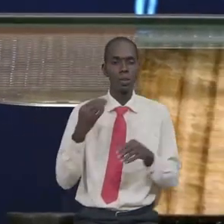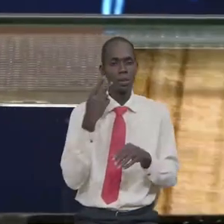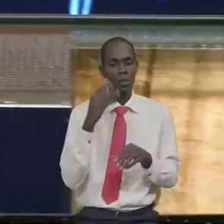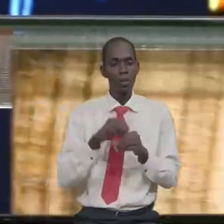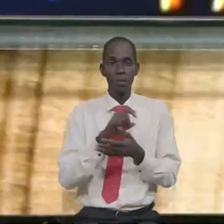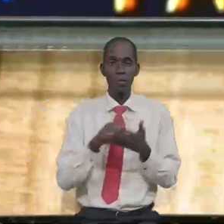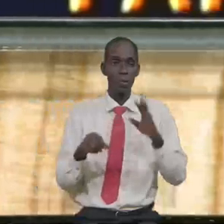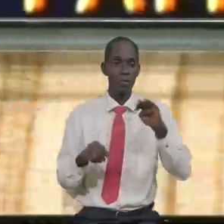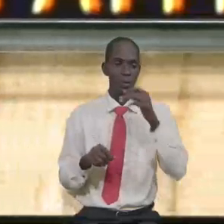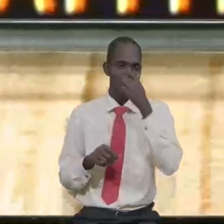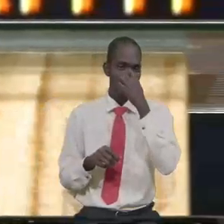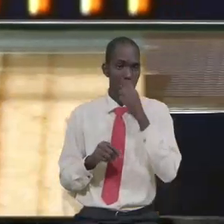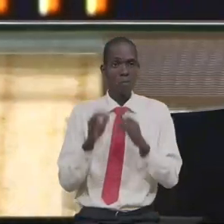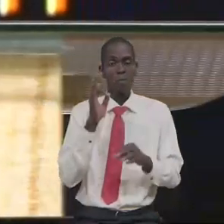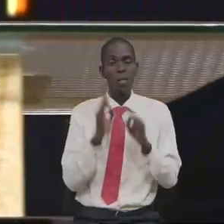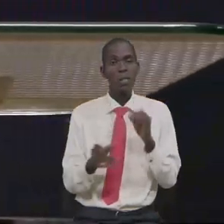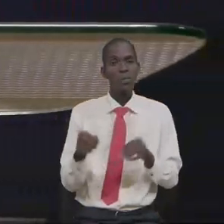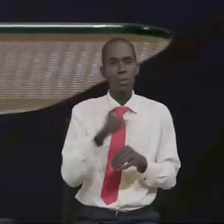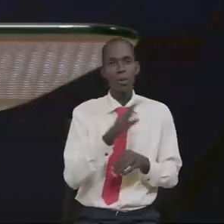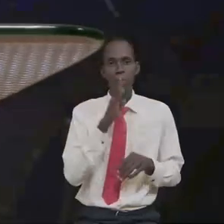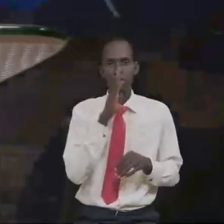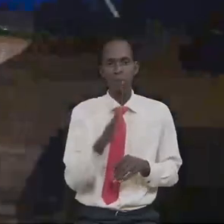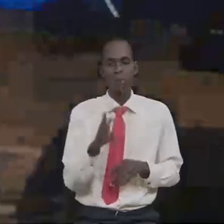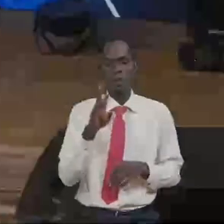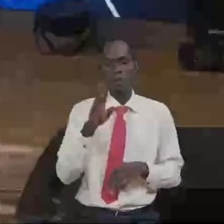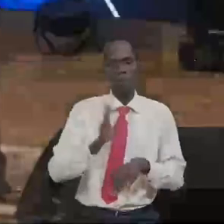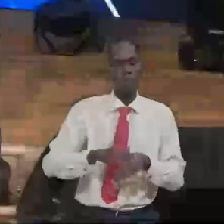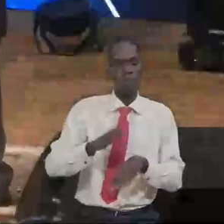dit, « Si vous êtes outragés pour